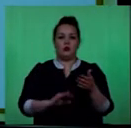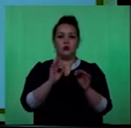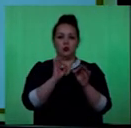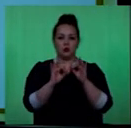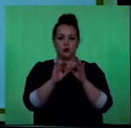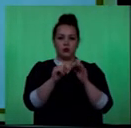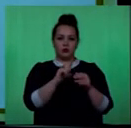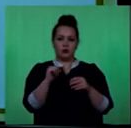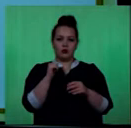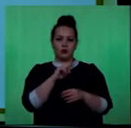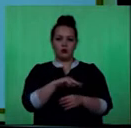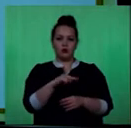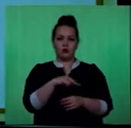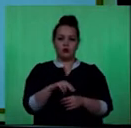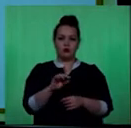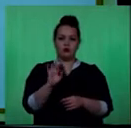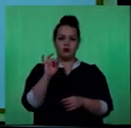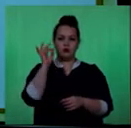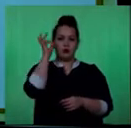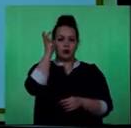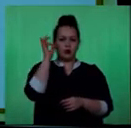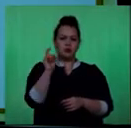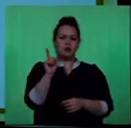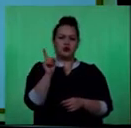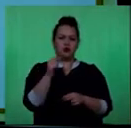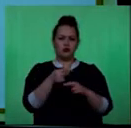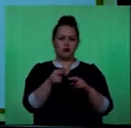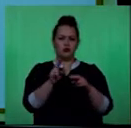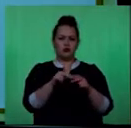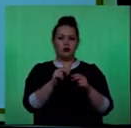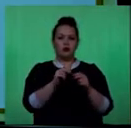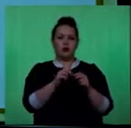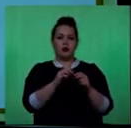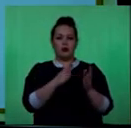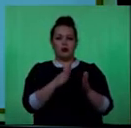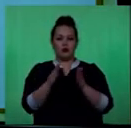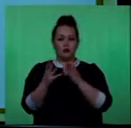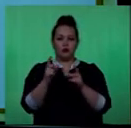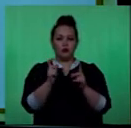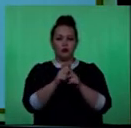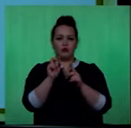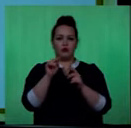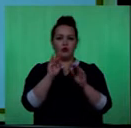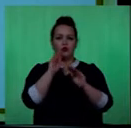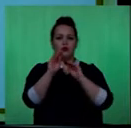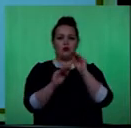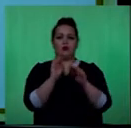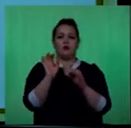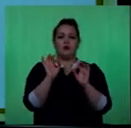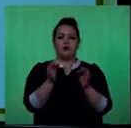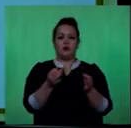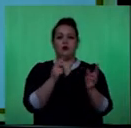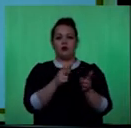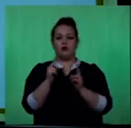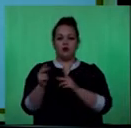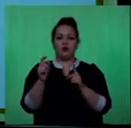самостоятельной работы и вспомним что же значит разобрать слово по составу правильно разобрать